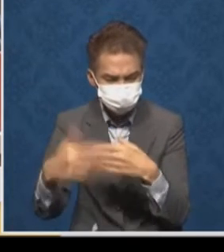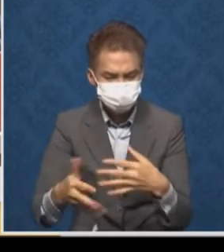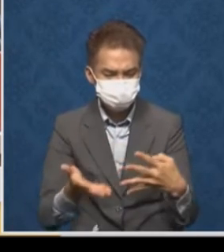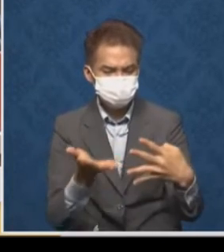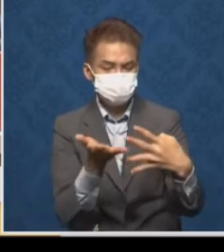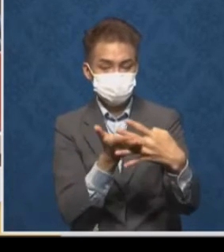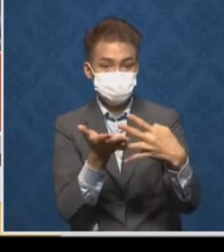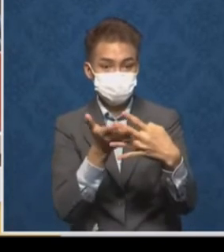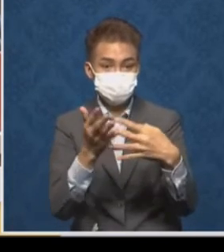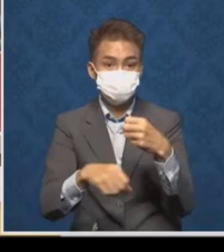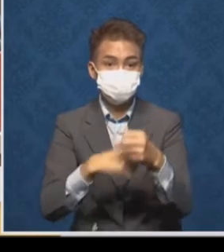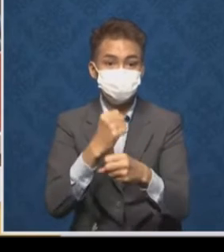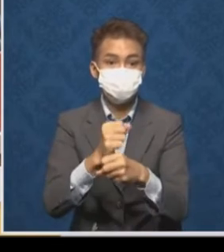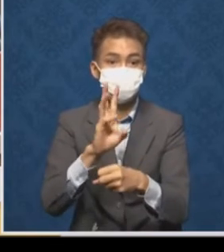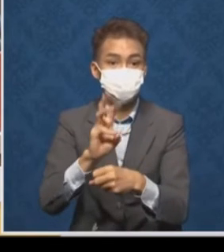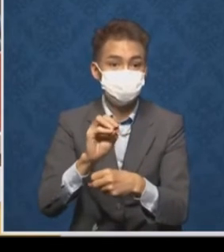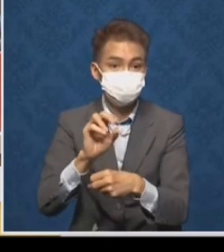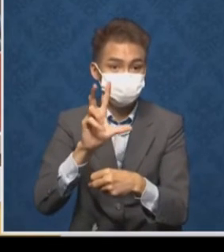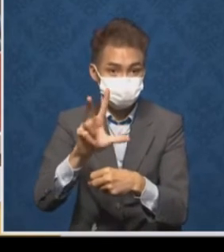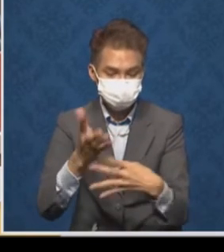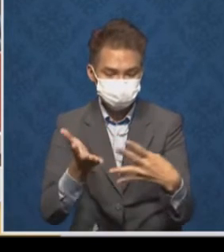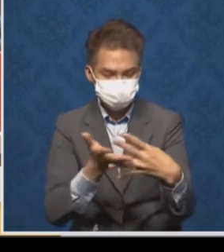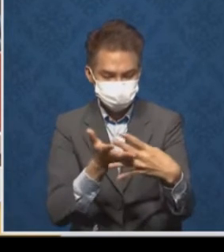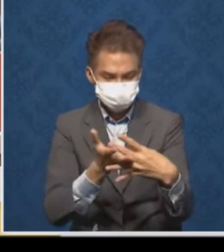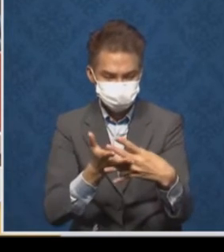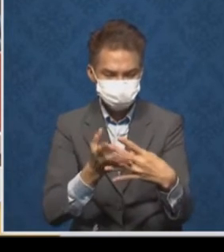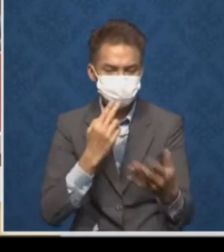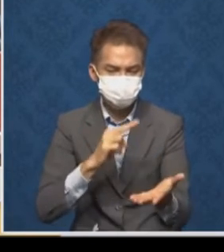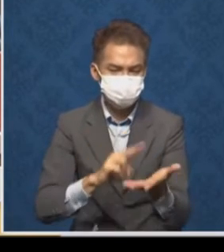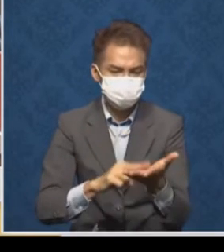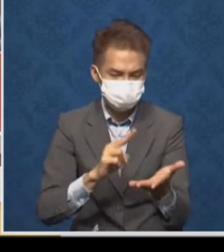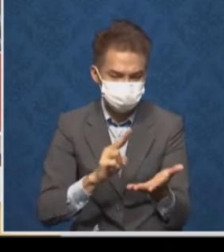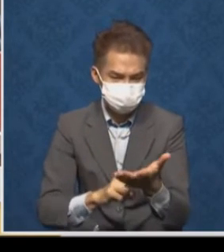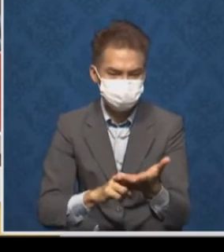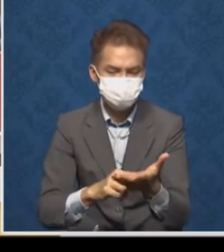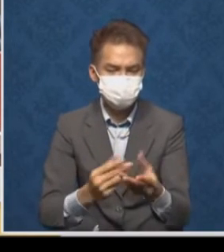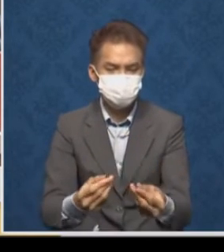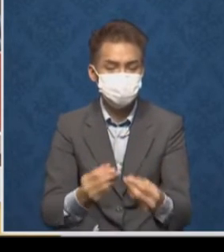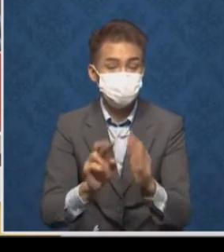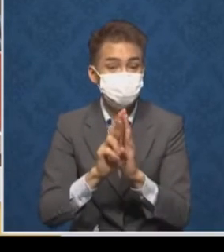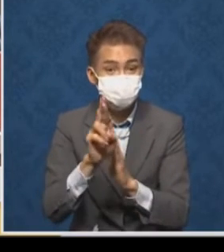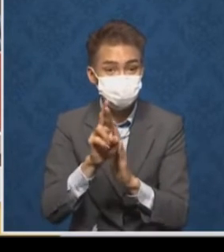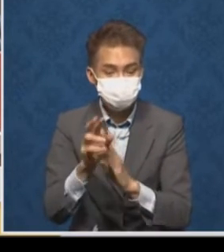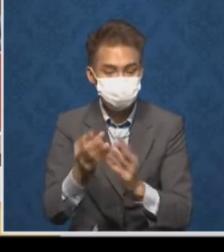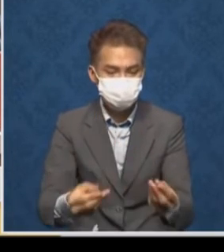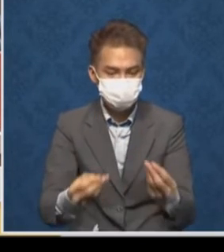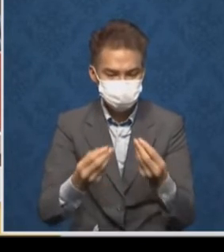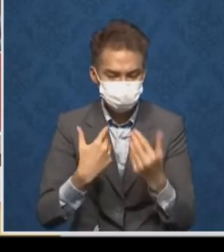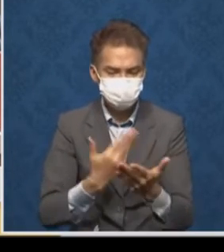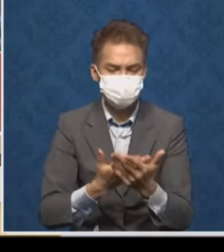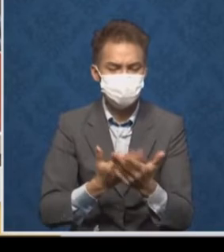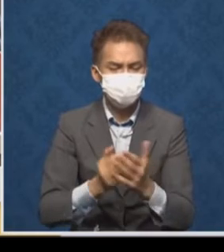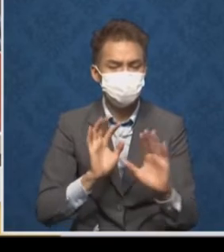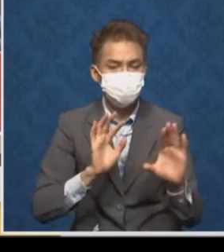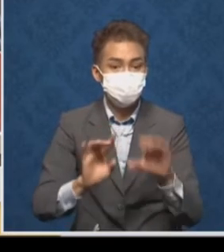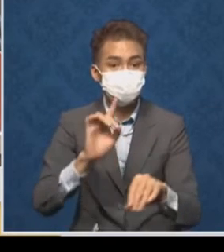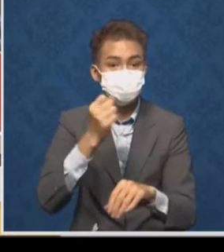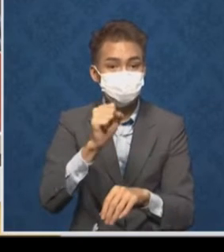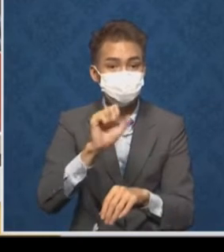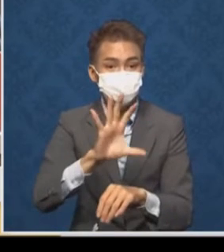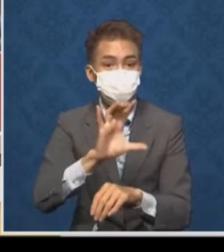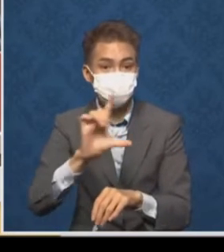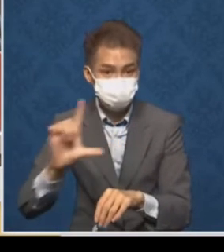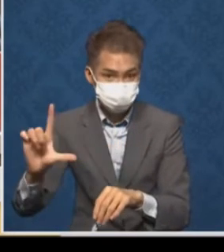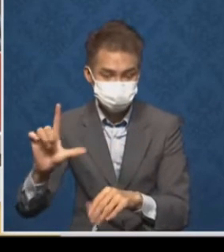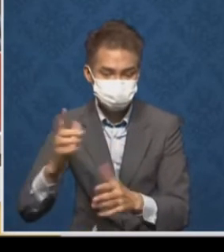ก็ได้รับจดหมายแจ้งมาจากทางจังหวัดราชบุรีนะครับว่าได้จัดสรรงบประมาณ15ล้านบาทนะครับในการก่อสร้างโครงการดังกล่าว